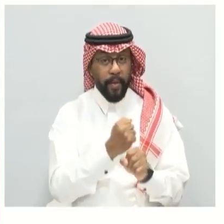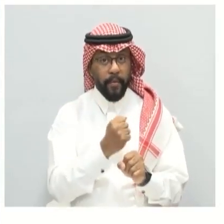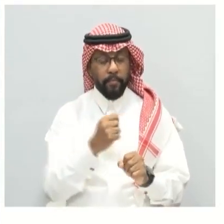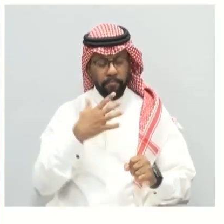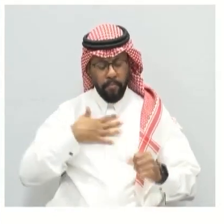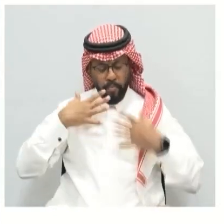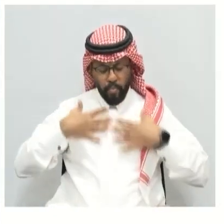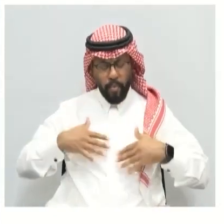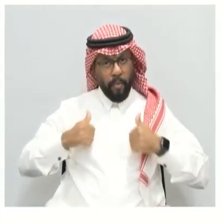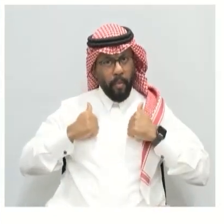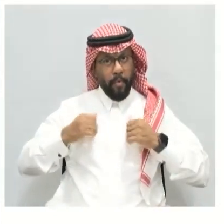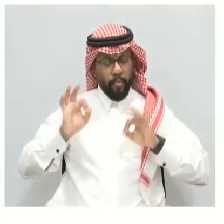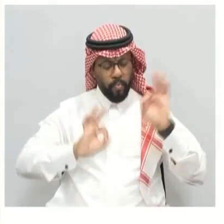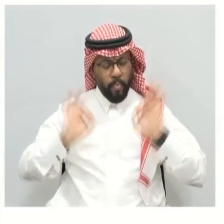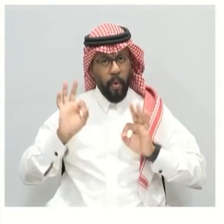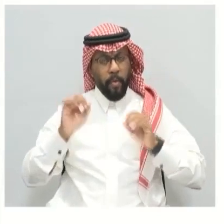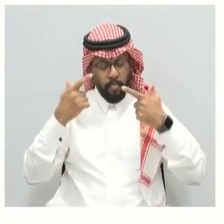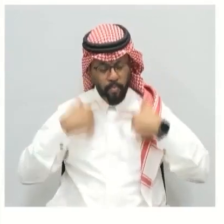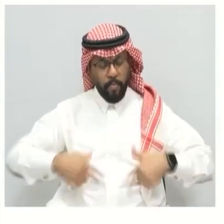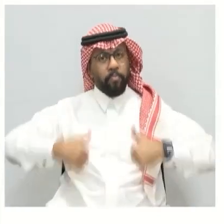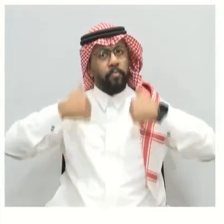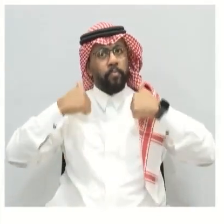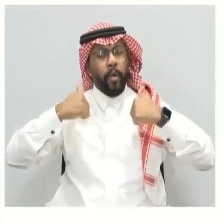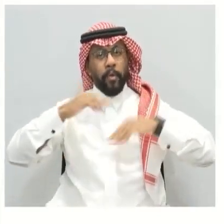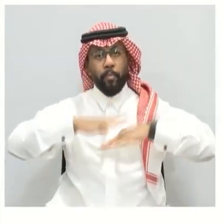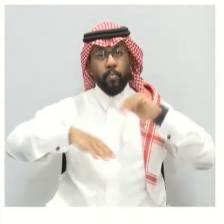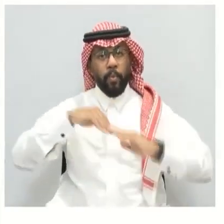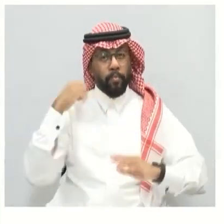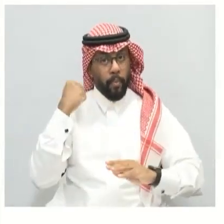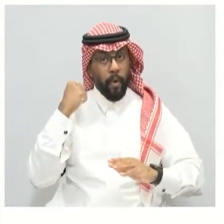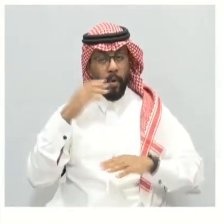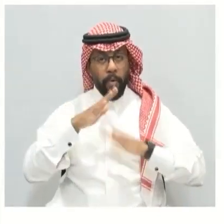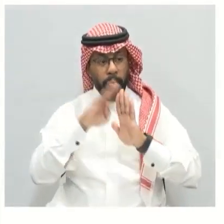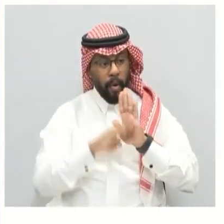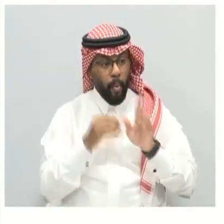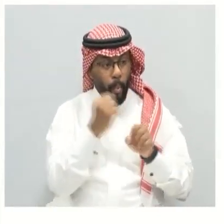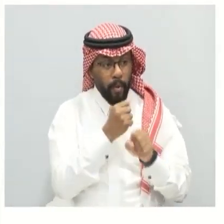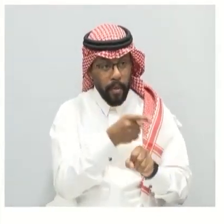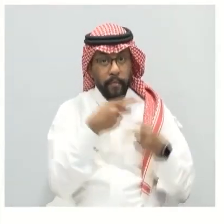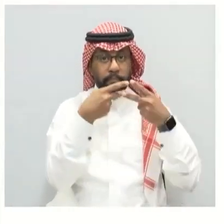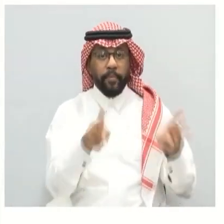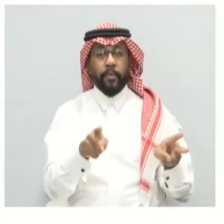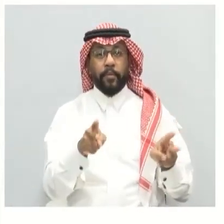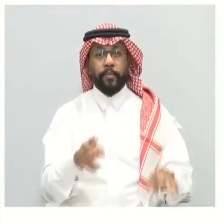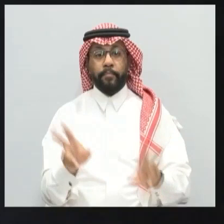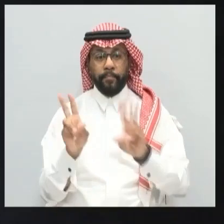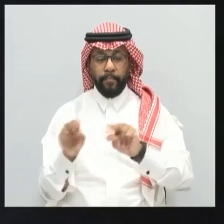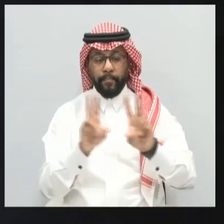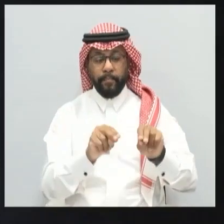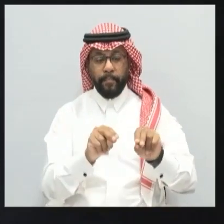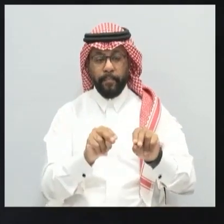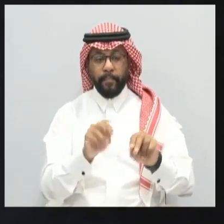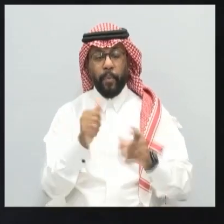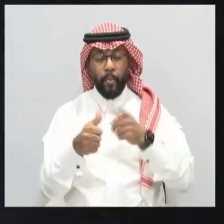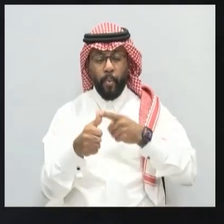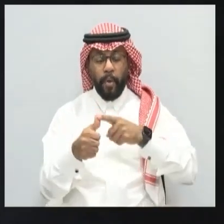قدراته الفنيه والمعرفيه التي تتلائم مع متطلبات الوظيفه المتاحه اولى هذه